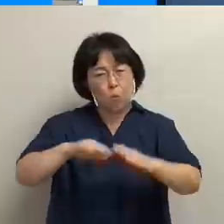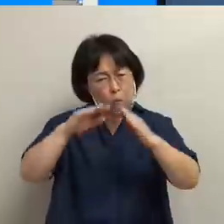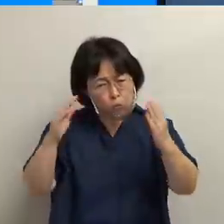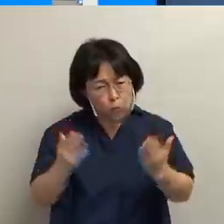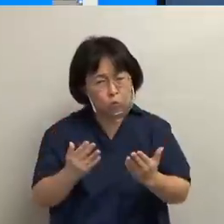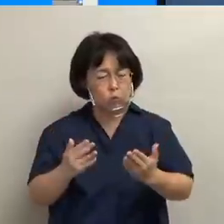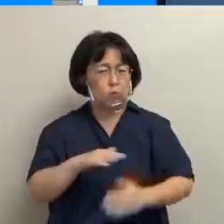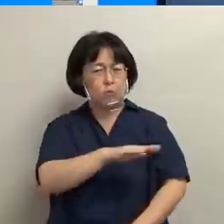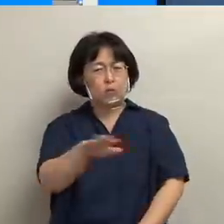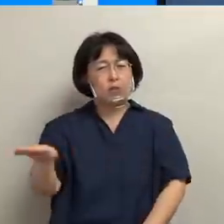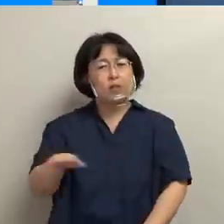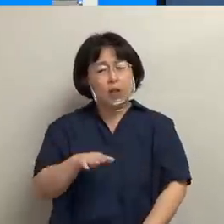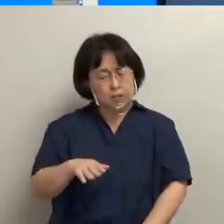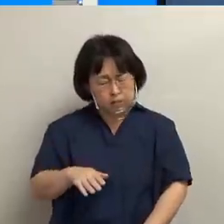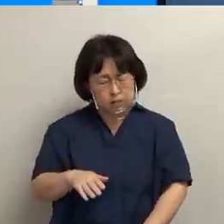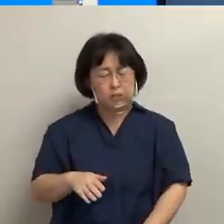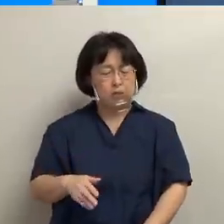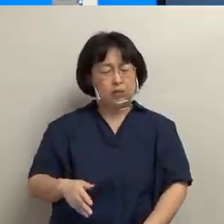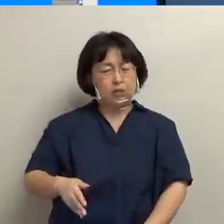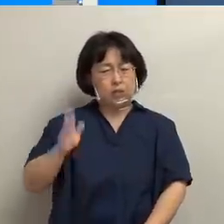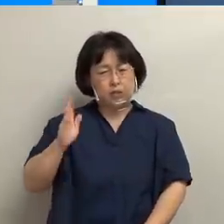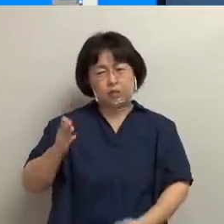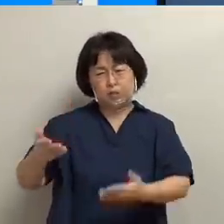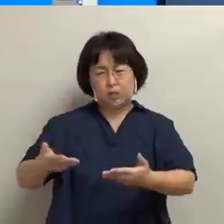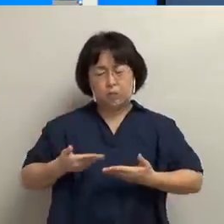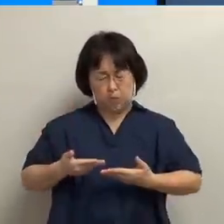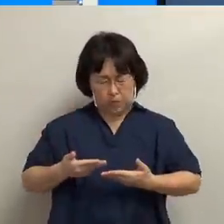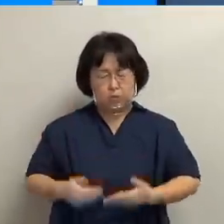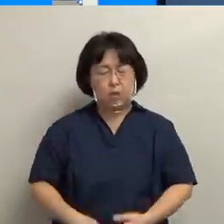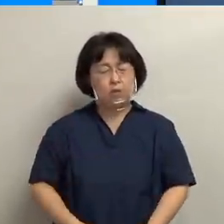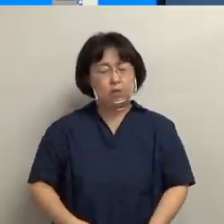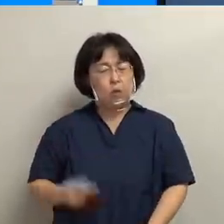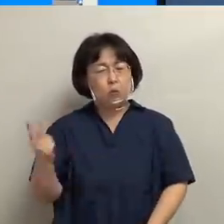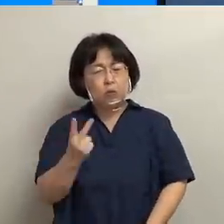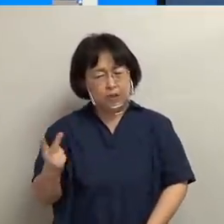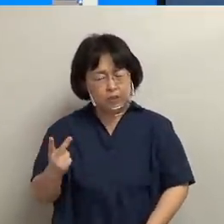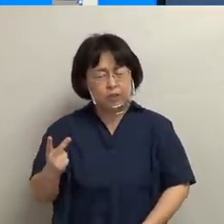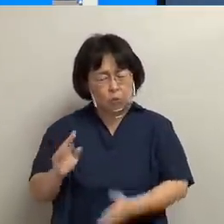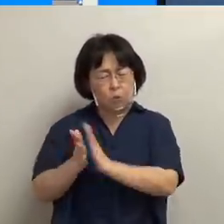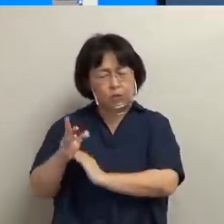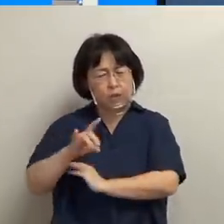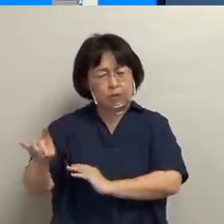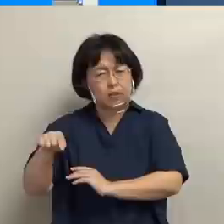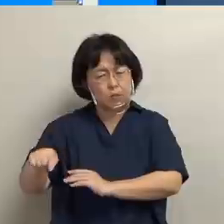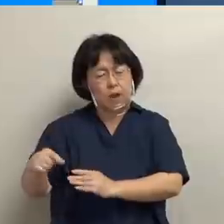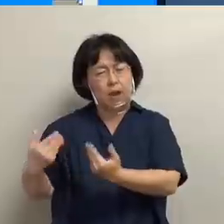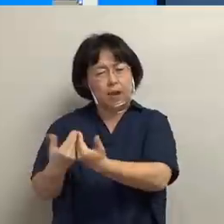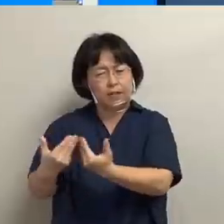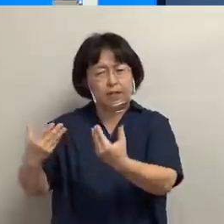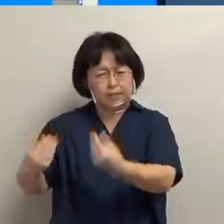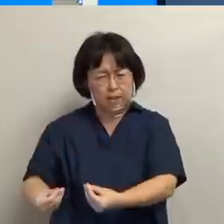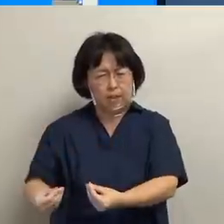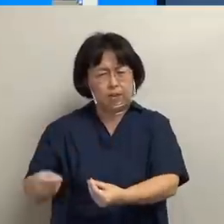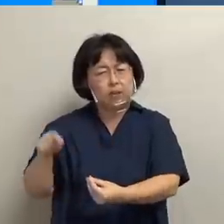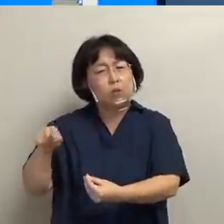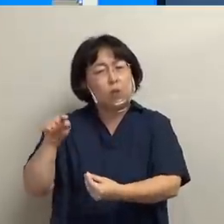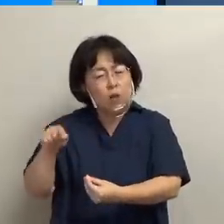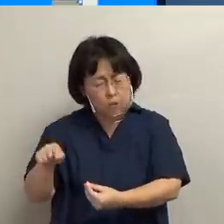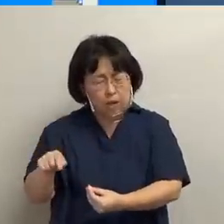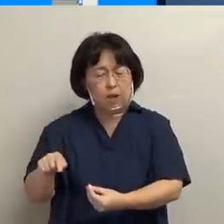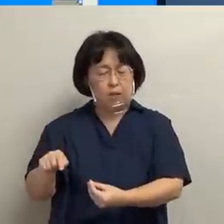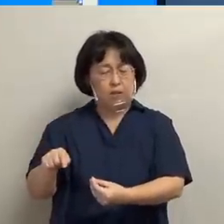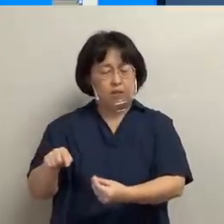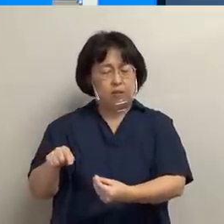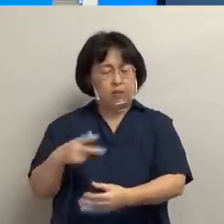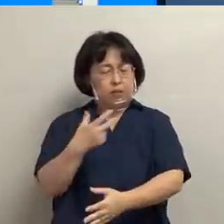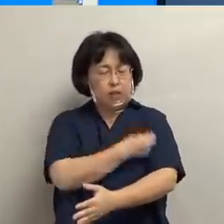賛成していただきましたあのある絵画を2人の県議は正反対をされたわけですけれどもこれはああくまでもインセンティブ